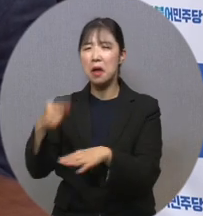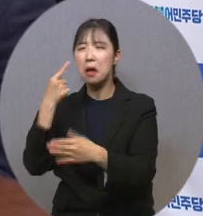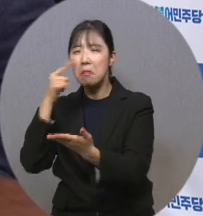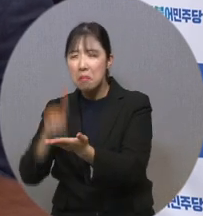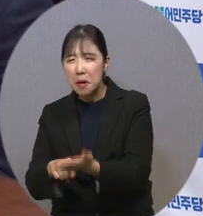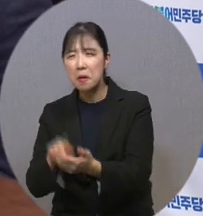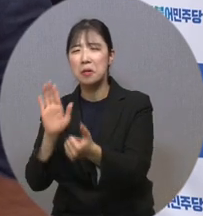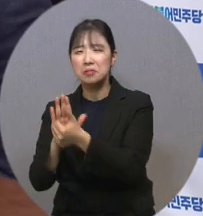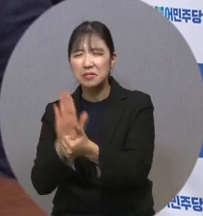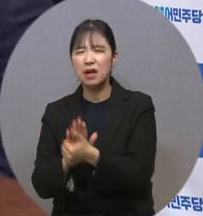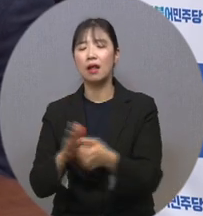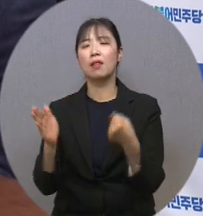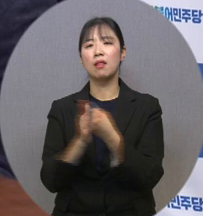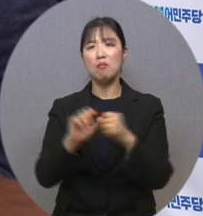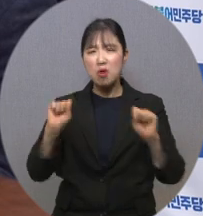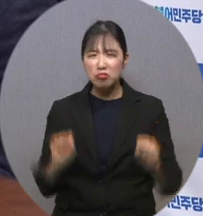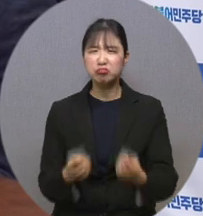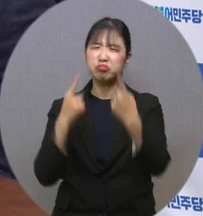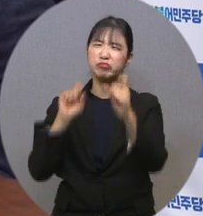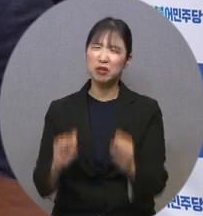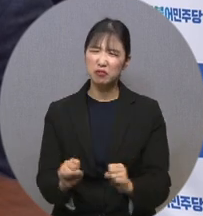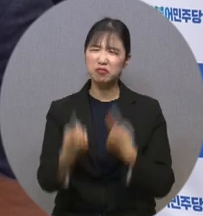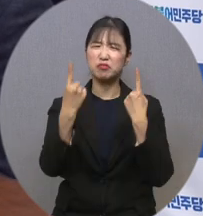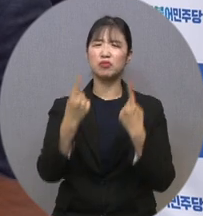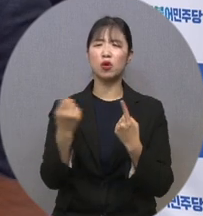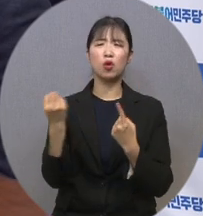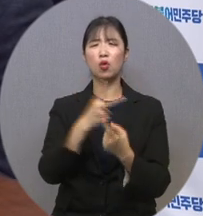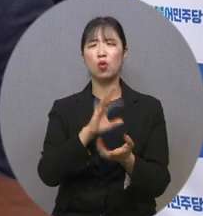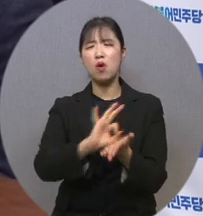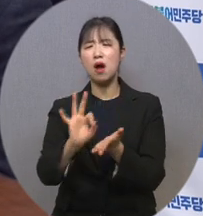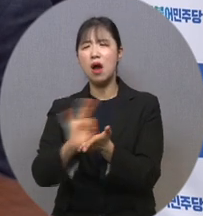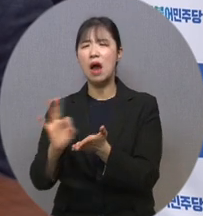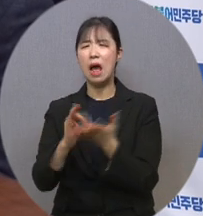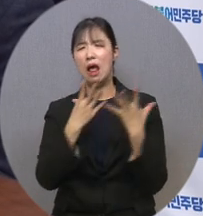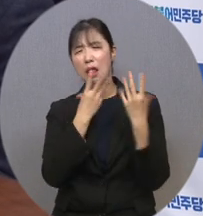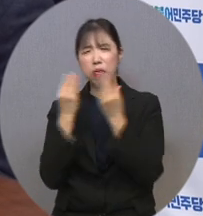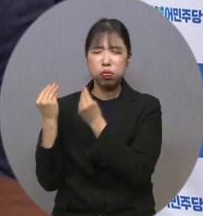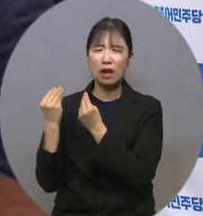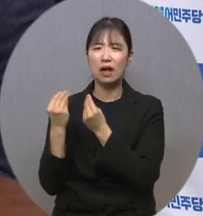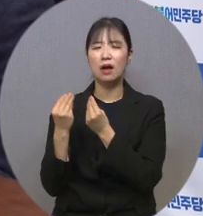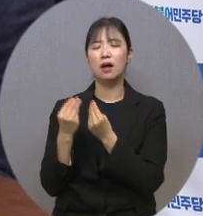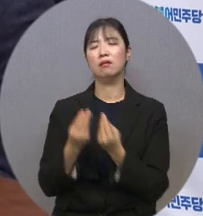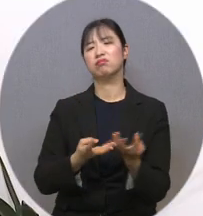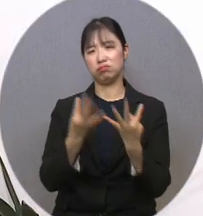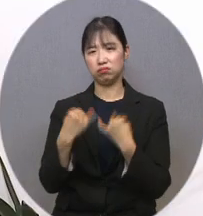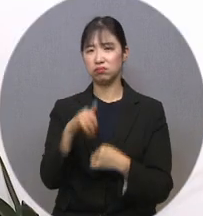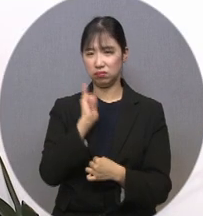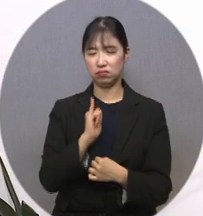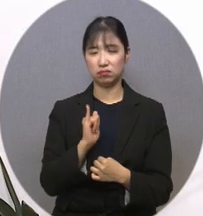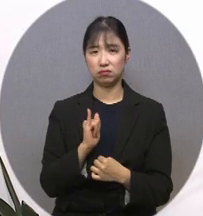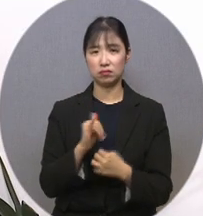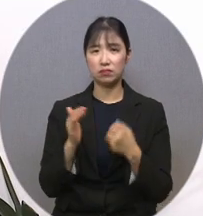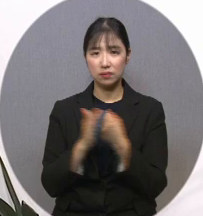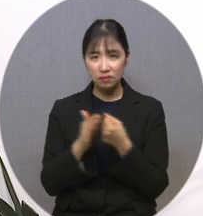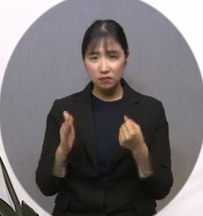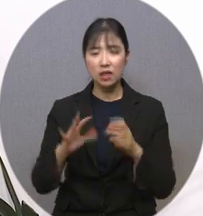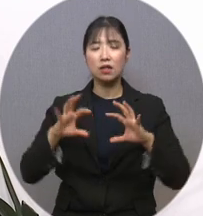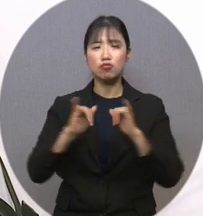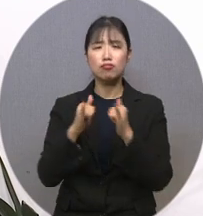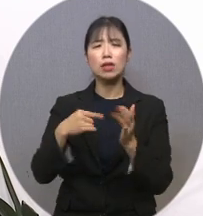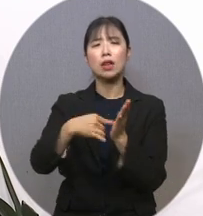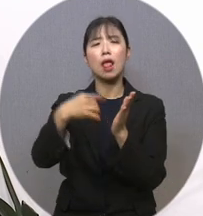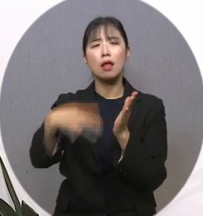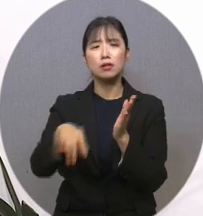또는 전달체계가 효율적이지 못해서 낭비 요소가 많습니다. 이런 것들은 이제 국민의